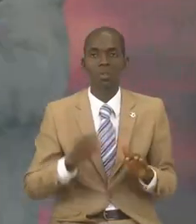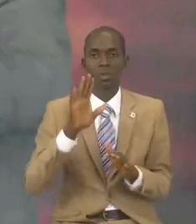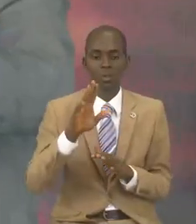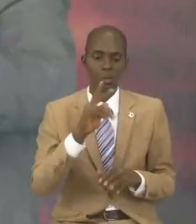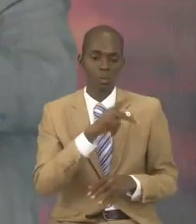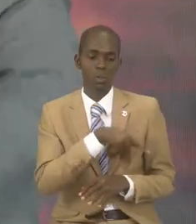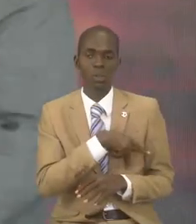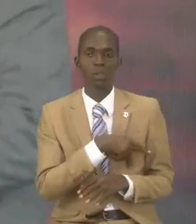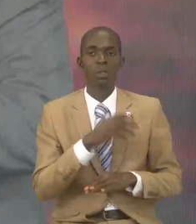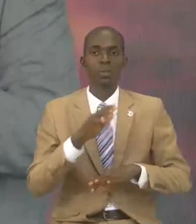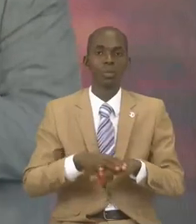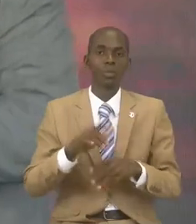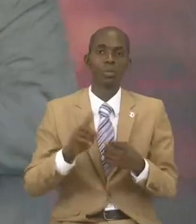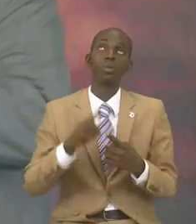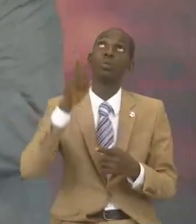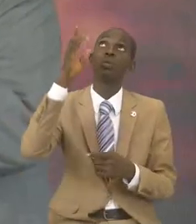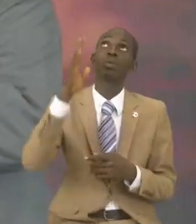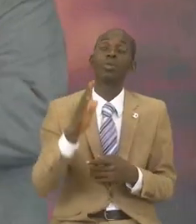personnalité, à Dieu,